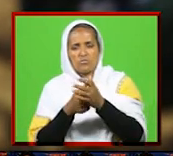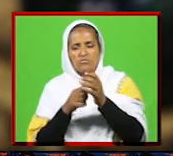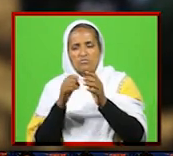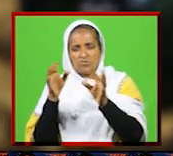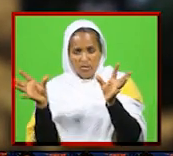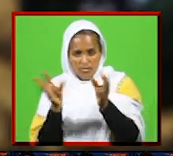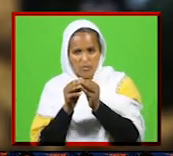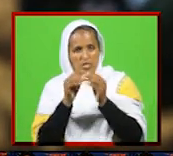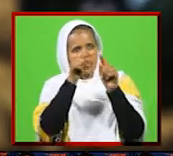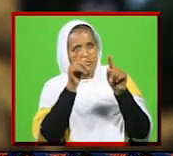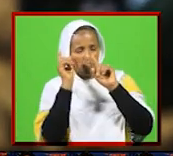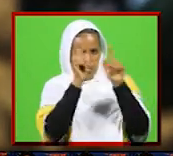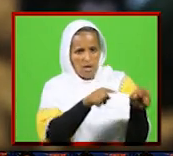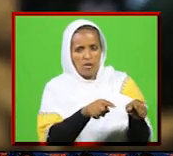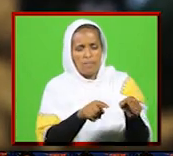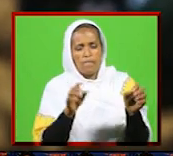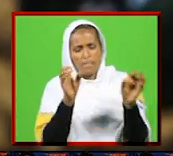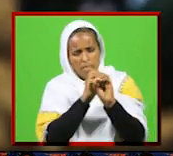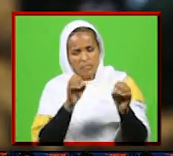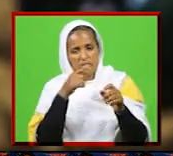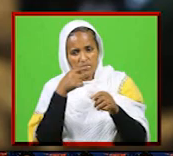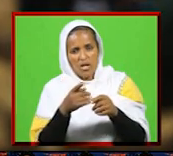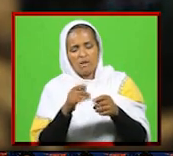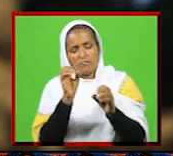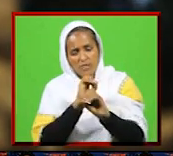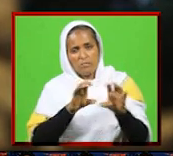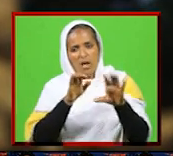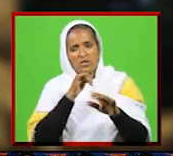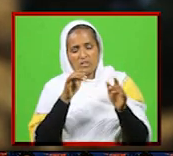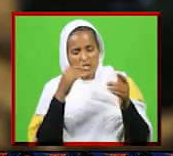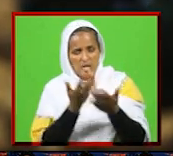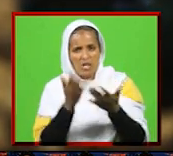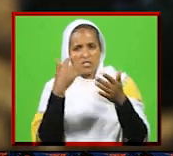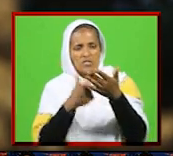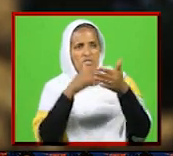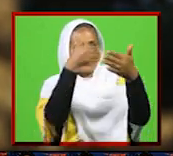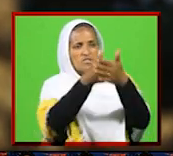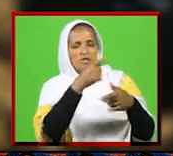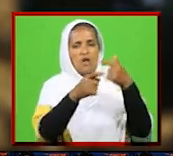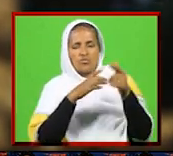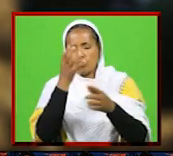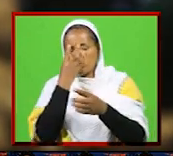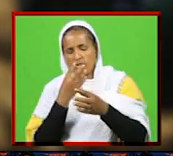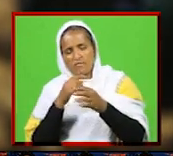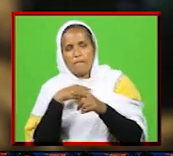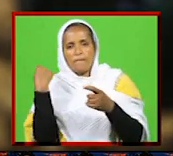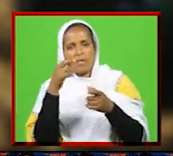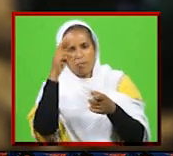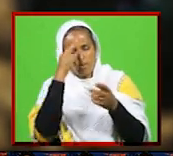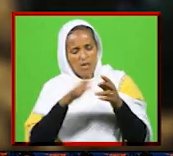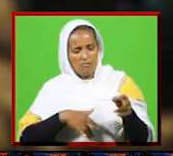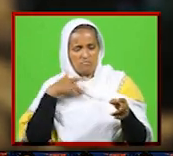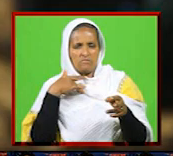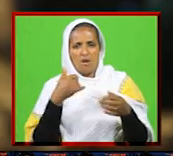ውሃ ሽጬ ስበሰዋታን ያችን ተሳብሬ ወዲህ ነው መጣ ምንም ሽጬ ወዲህ ነው መጣ ምንም ሳልል ምንም ላላደርግ ነገር ከዚህ ድረስ